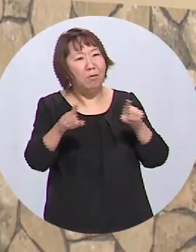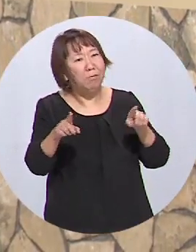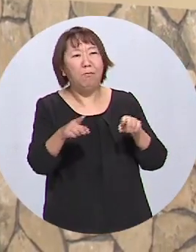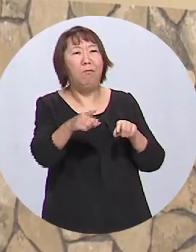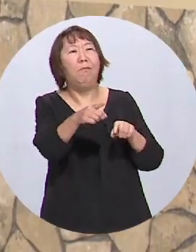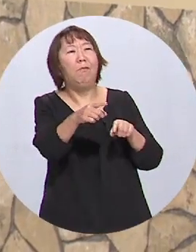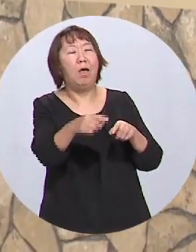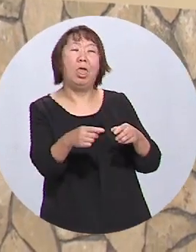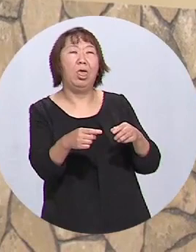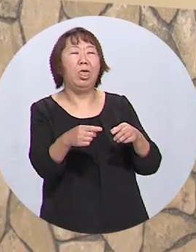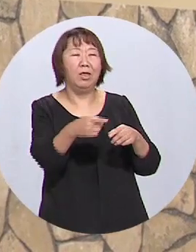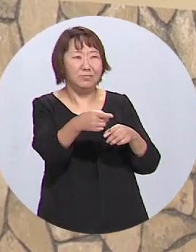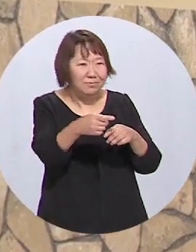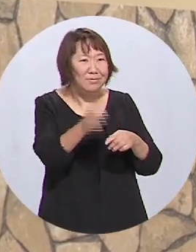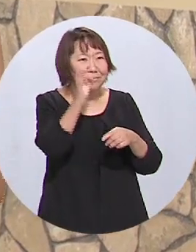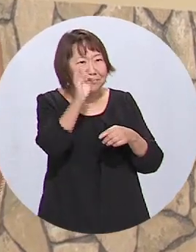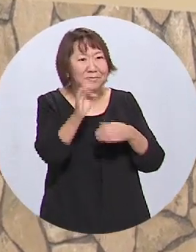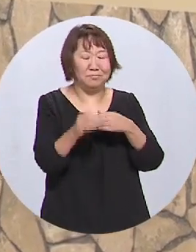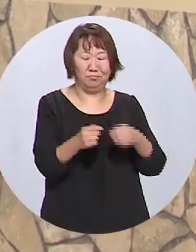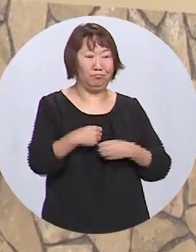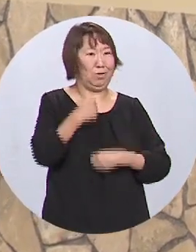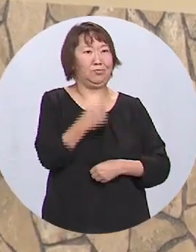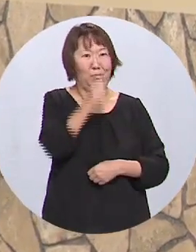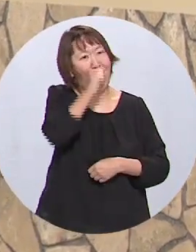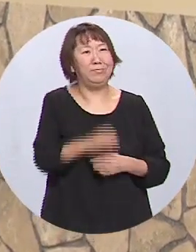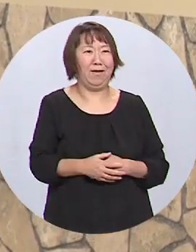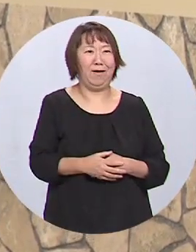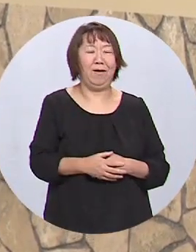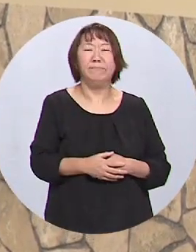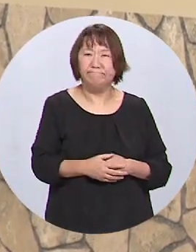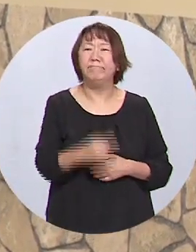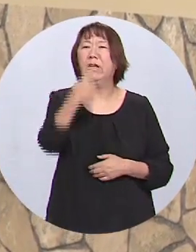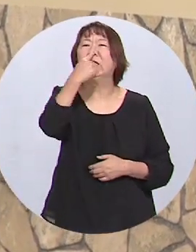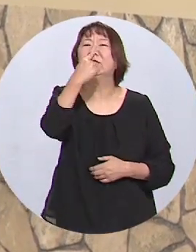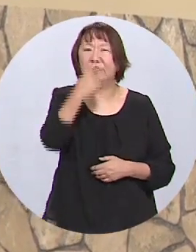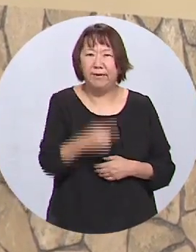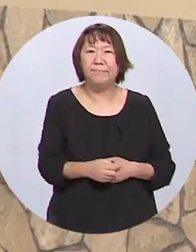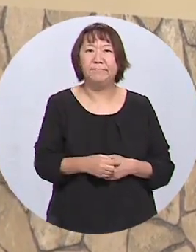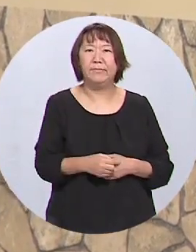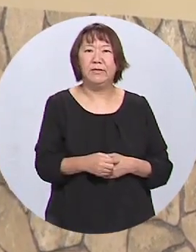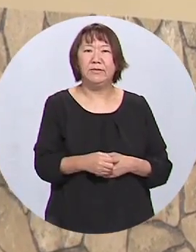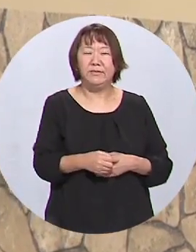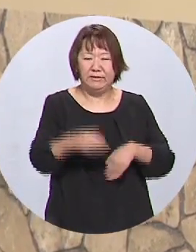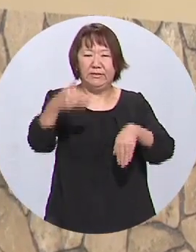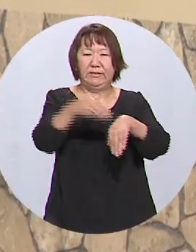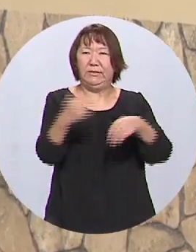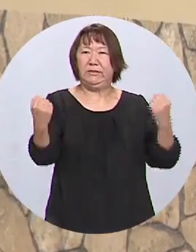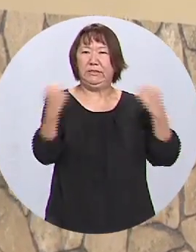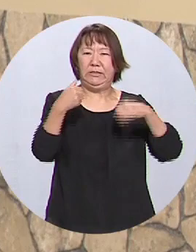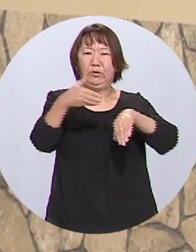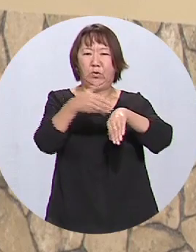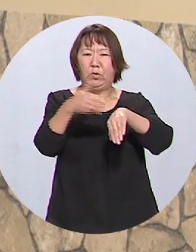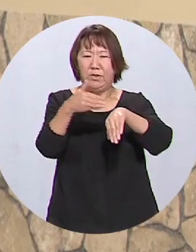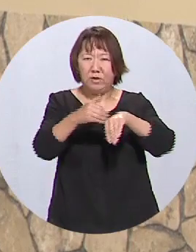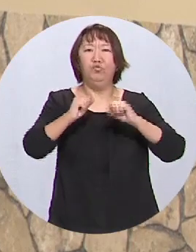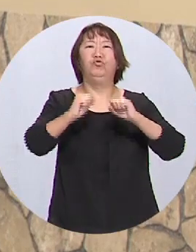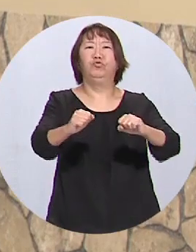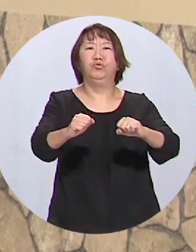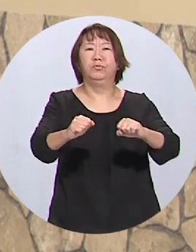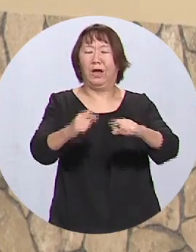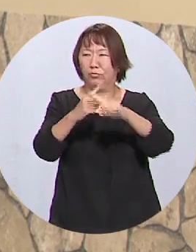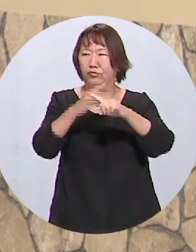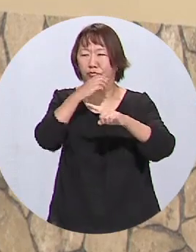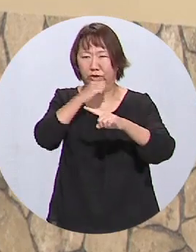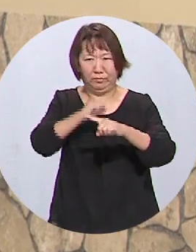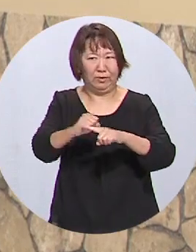たのは良かったですよね、うん、でもね、やっぱり私はね、筋トレします。もうね、クリスマスに筋ト